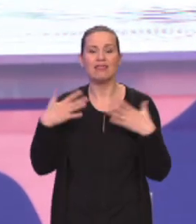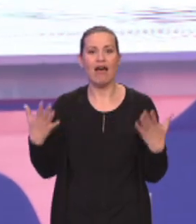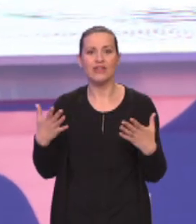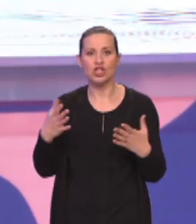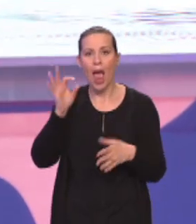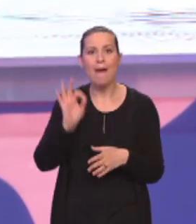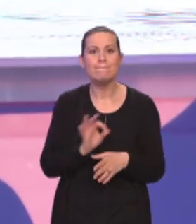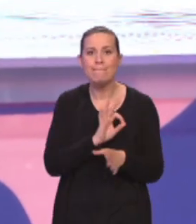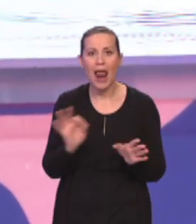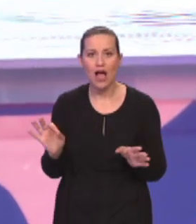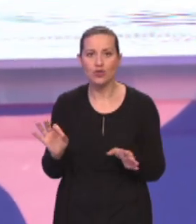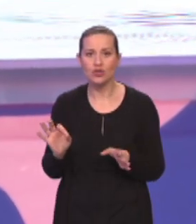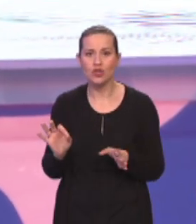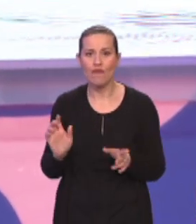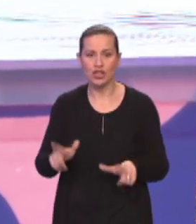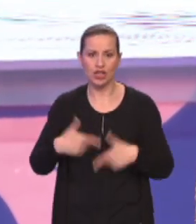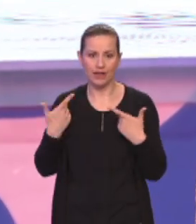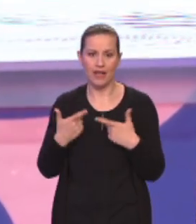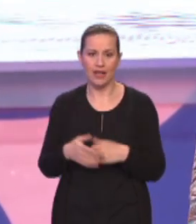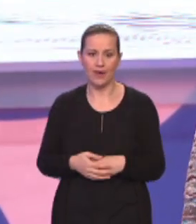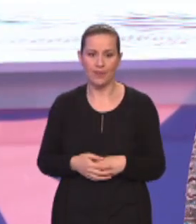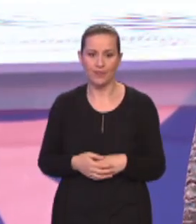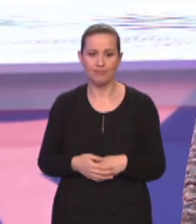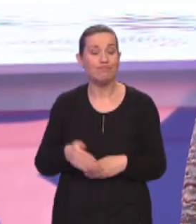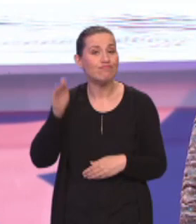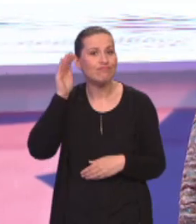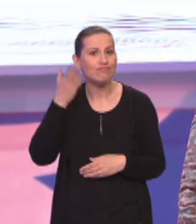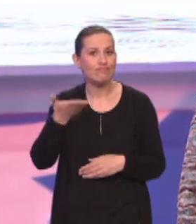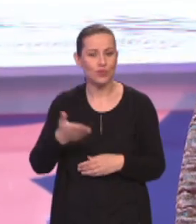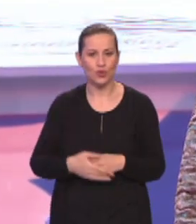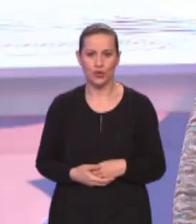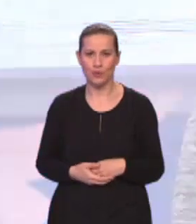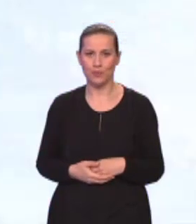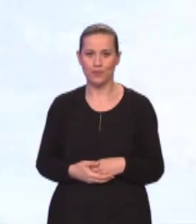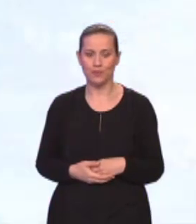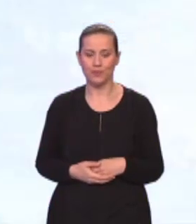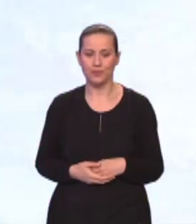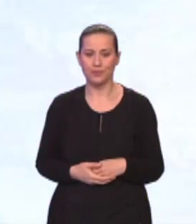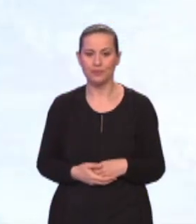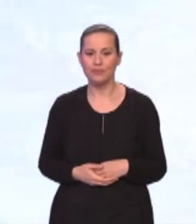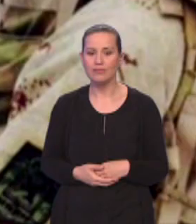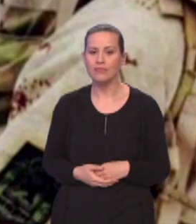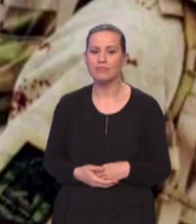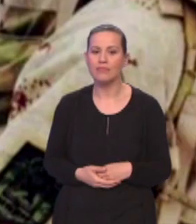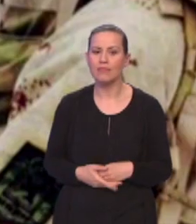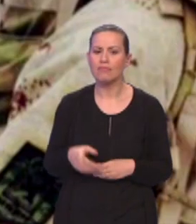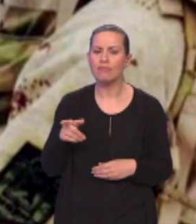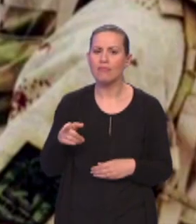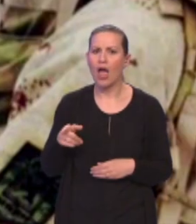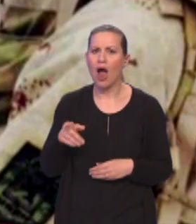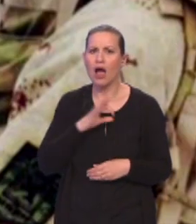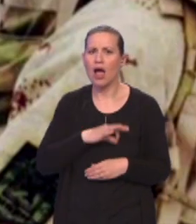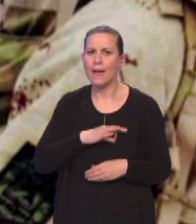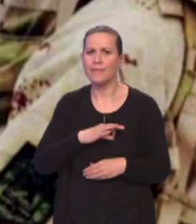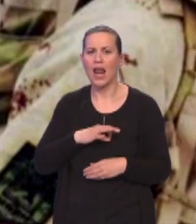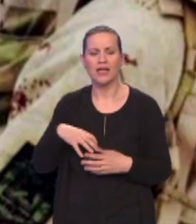blagoslov življenja. Poslušajmo ga. Rutinski zadatak u sekunde se pretvorio u